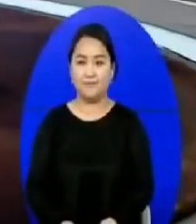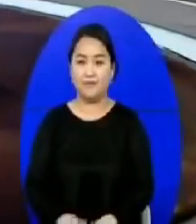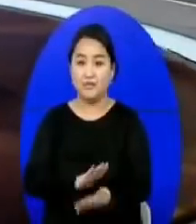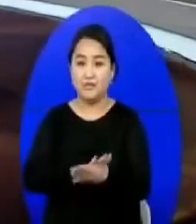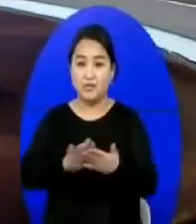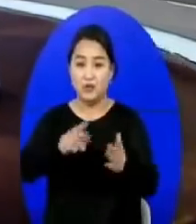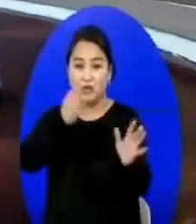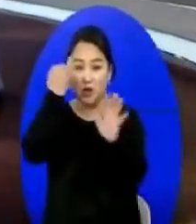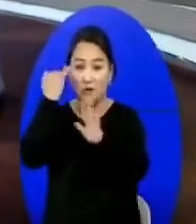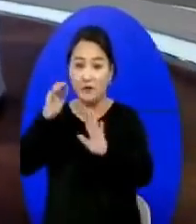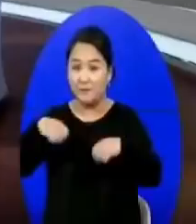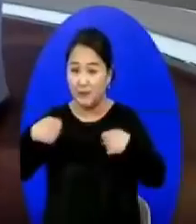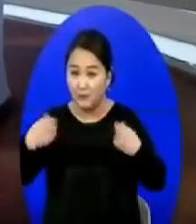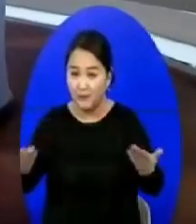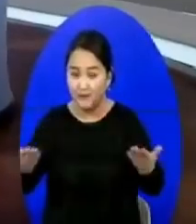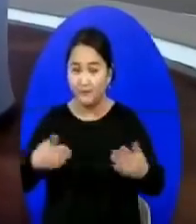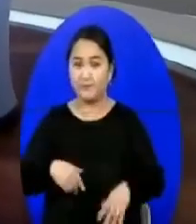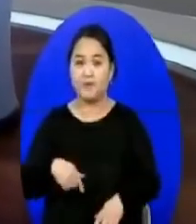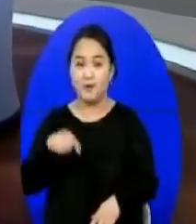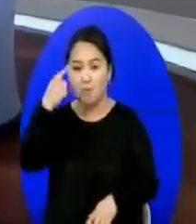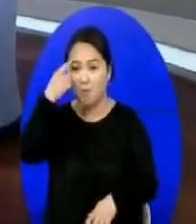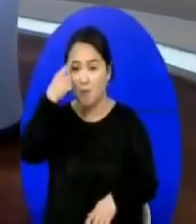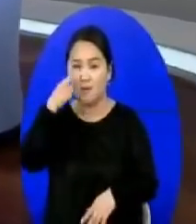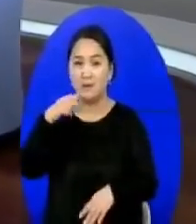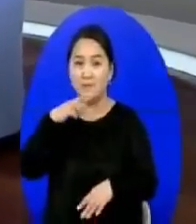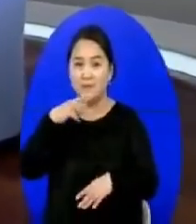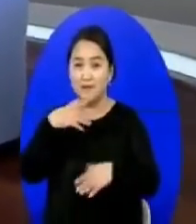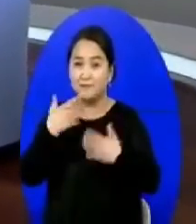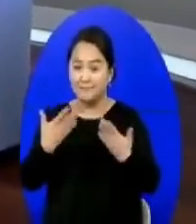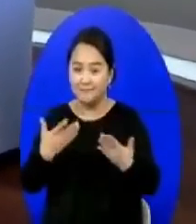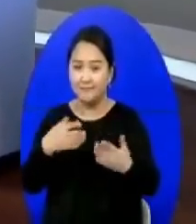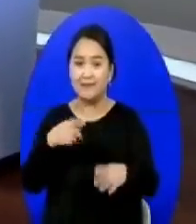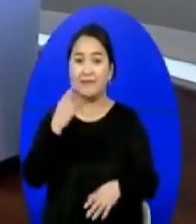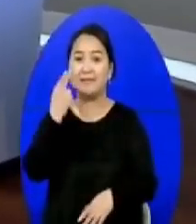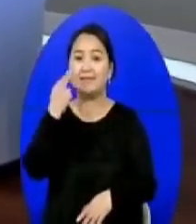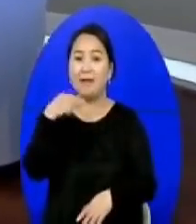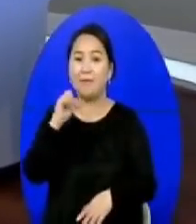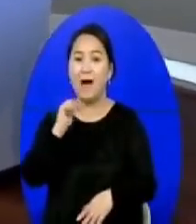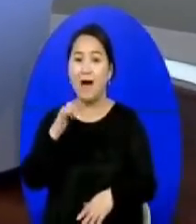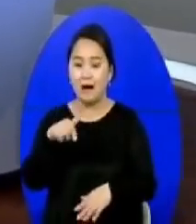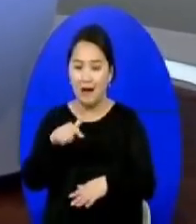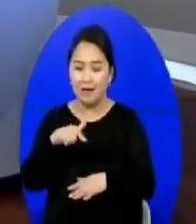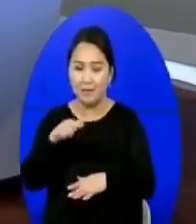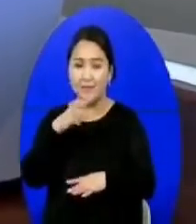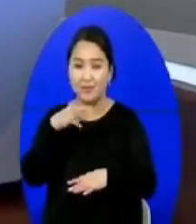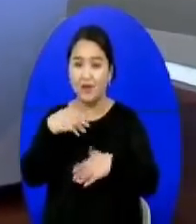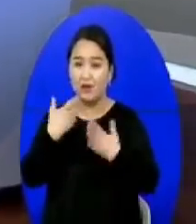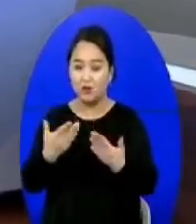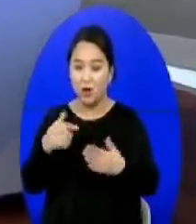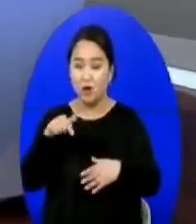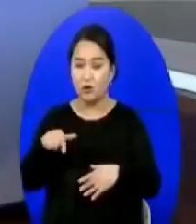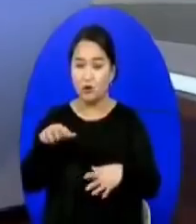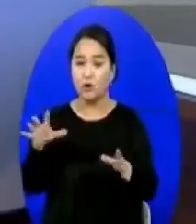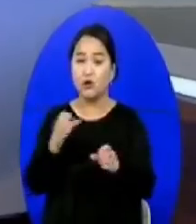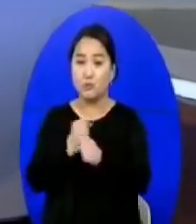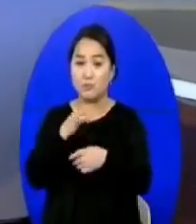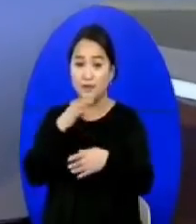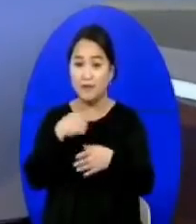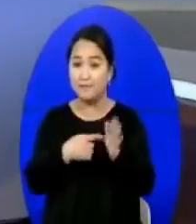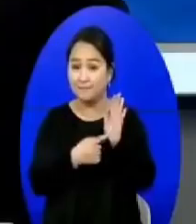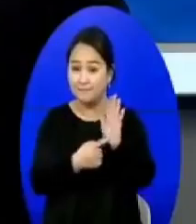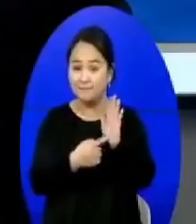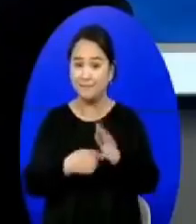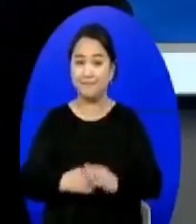Шинэ 7 өдрийн мэдүүлгийн үзэгчдээ Монголын мэдээ телевиз цагийн үр мэдээлэл хэлбэрийн даваа гаргийн дугаараа эхэлж байна. Эхлээд та бүхэн өнөөдөр үзүүлэх зарим мэдээний төвчтэй танилцсан уу?